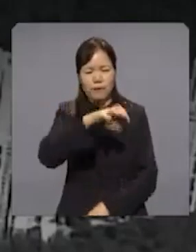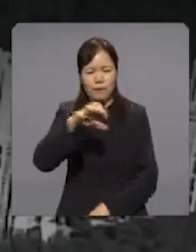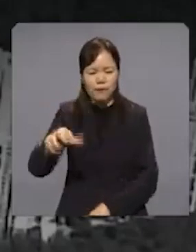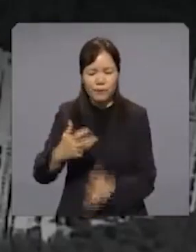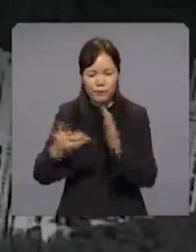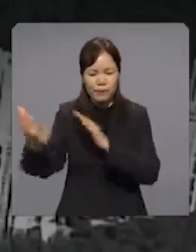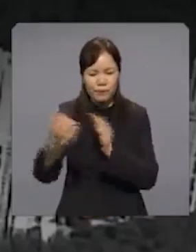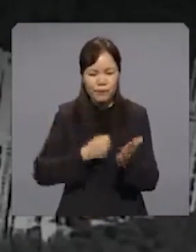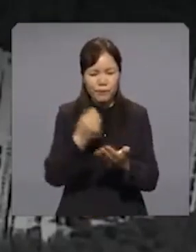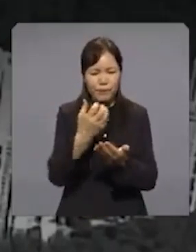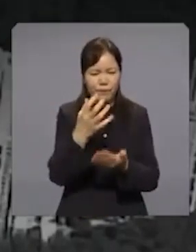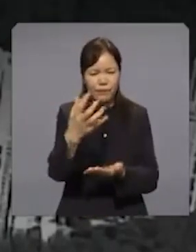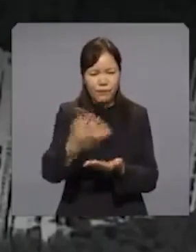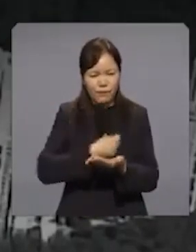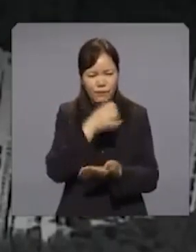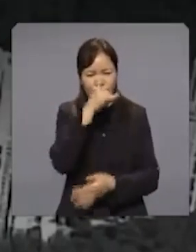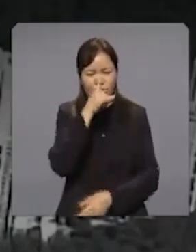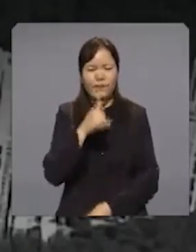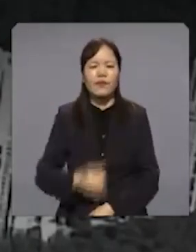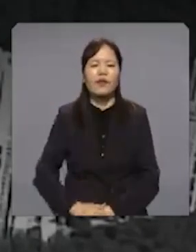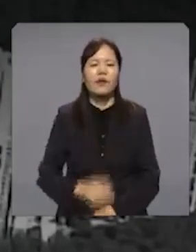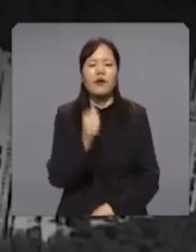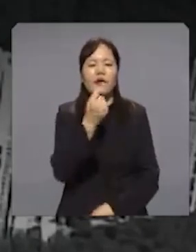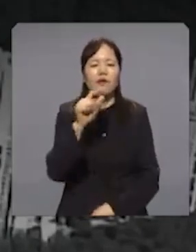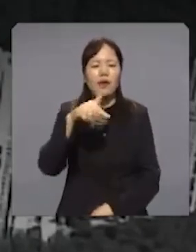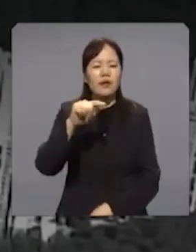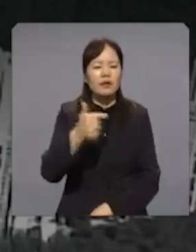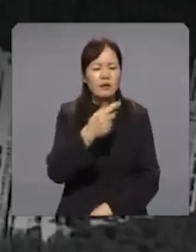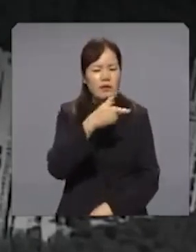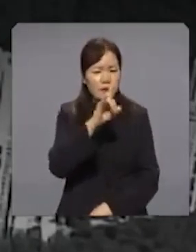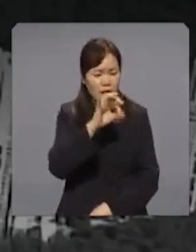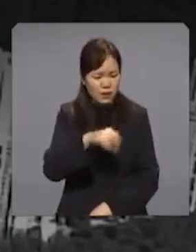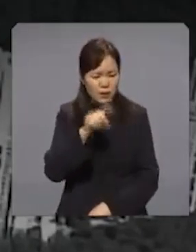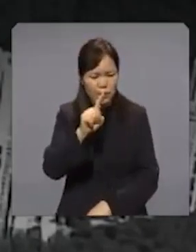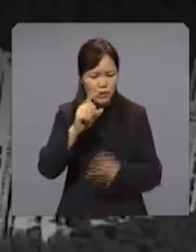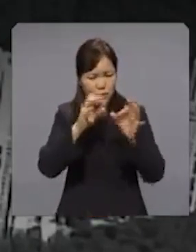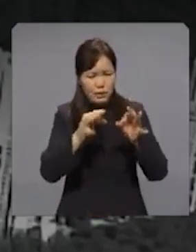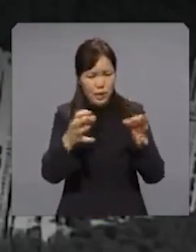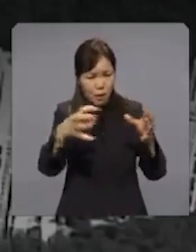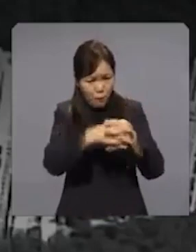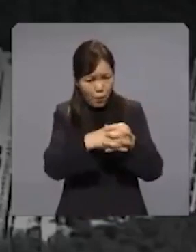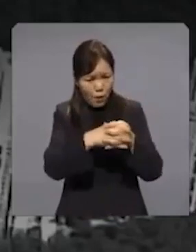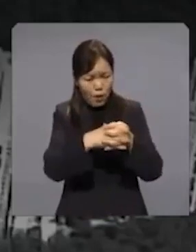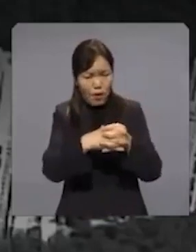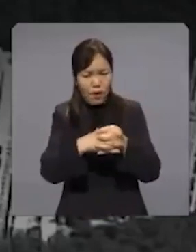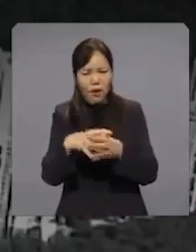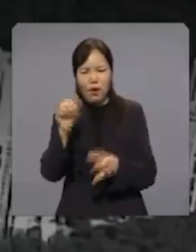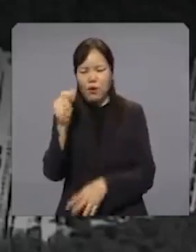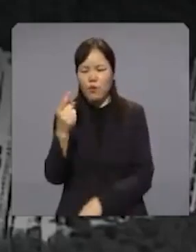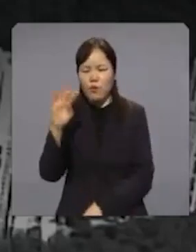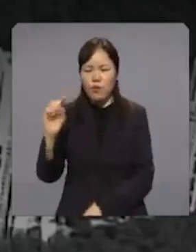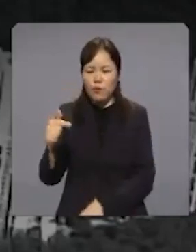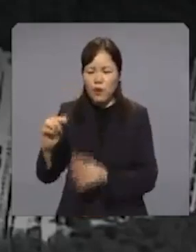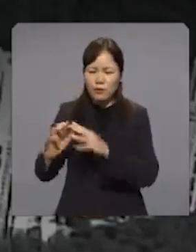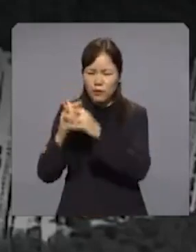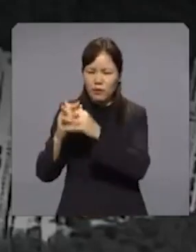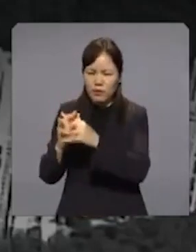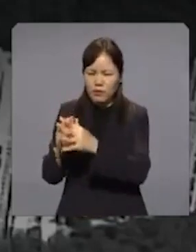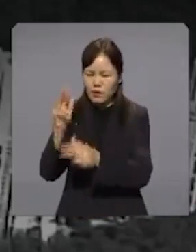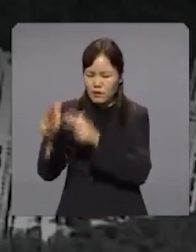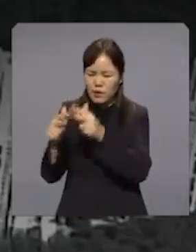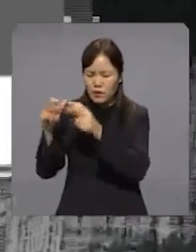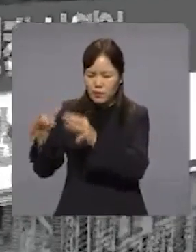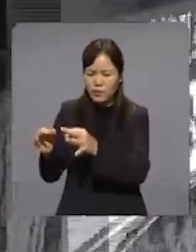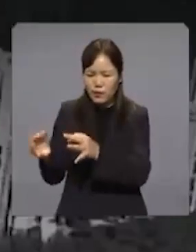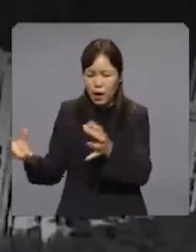2015년 대장동 사업 공모 때 화천대유와 하나은행이 포함된 성남의 뜰과 호반건설이 주도한 산업은행 컨소시엄